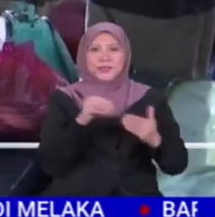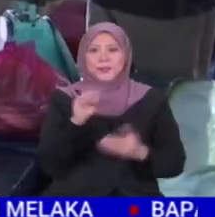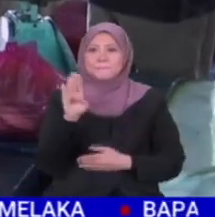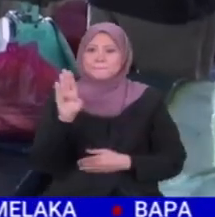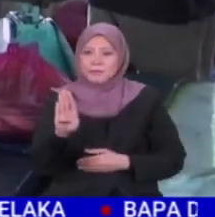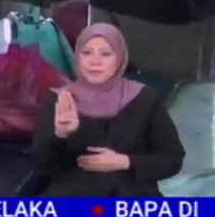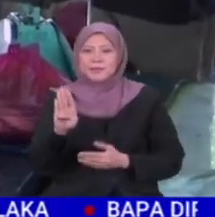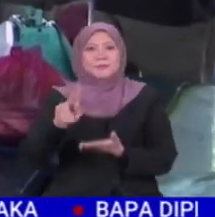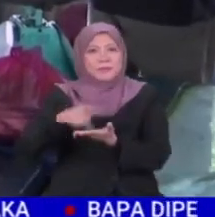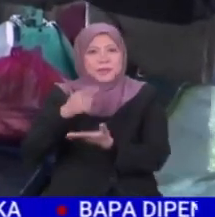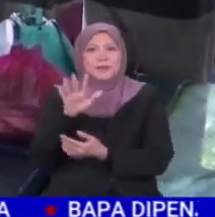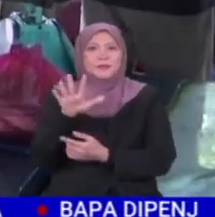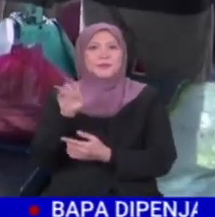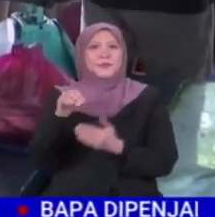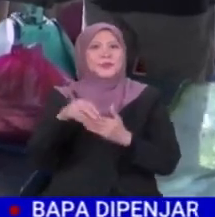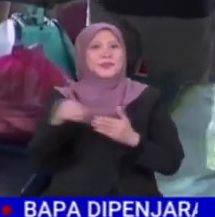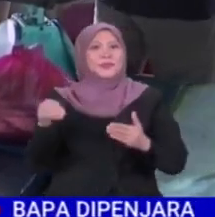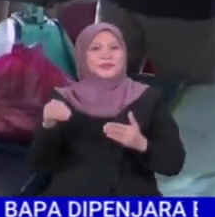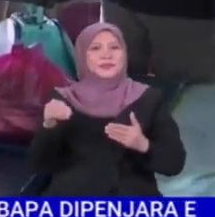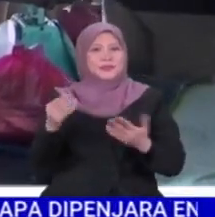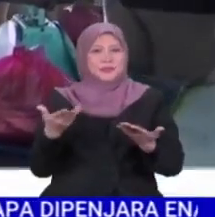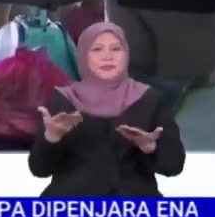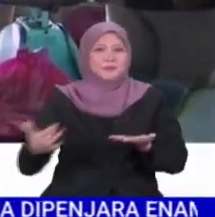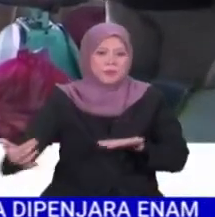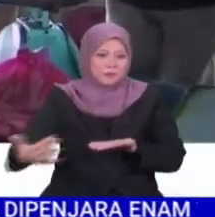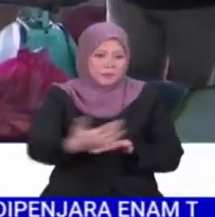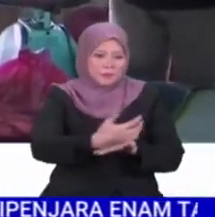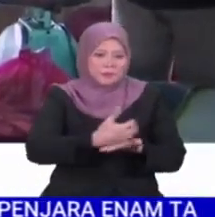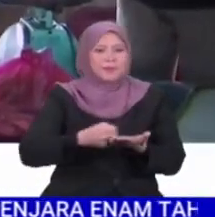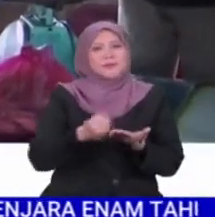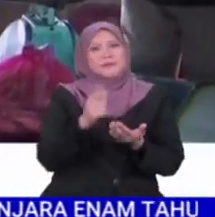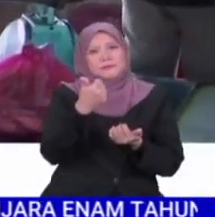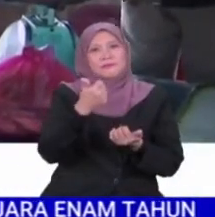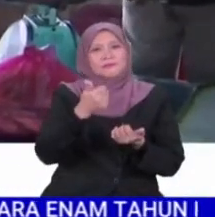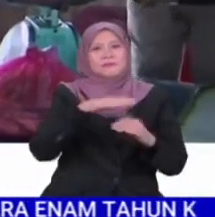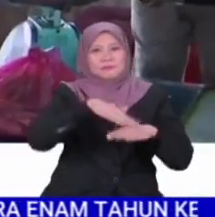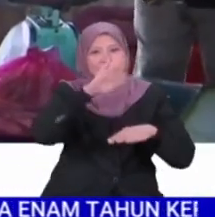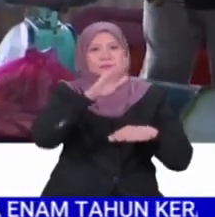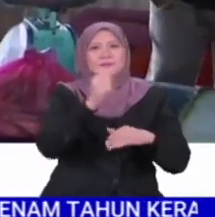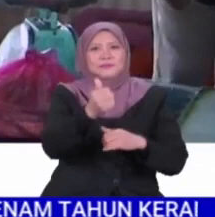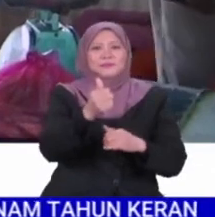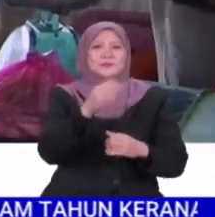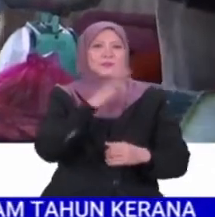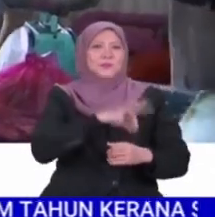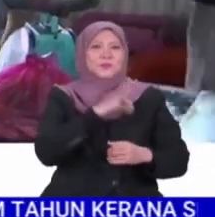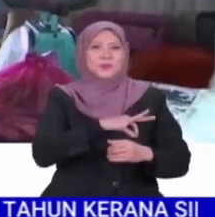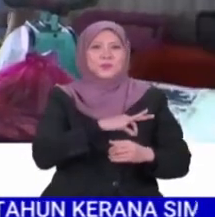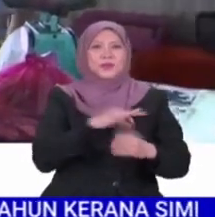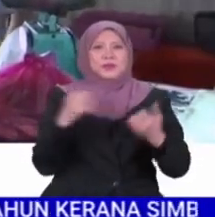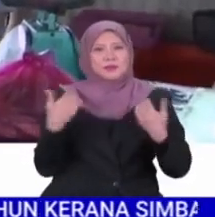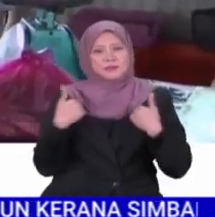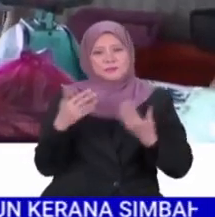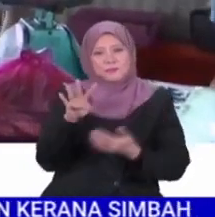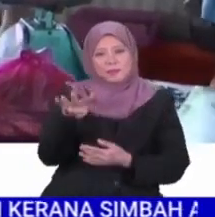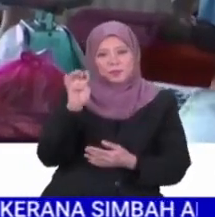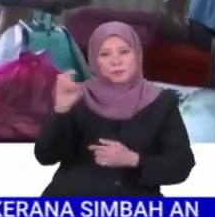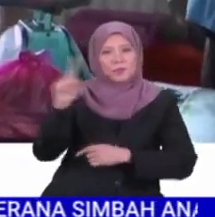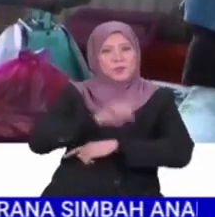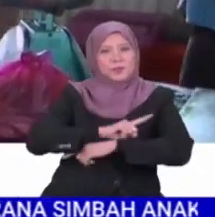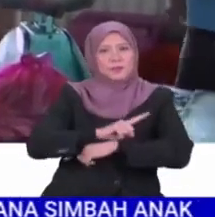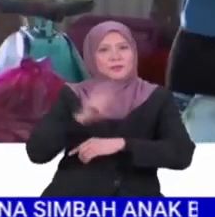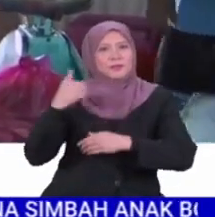bayar RM50. Jadi pendapatan nelayan ni dia lebih sikit lah, tinggi sikit. Ada yang boleh 400